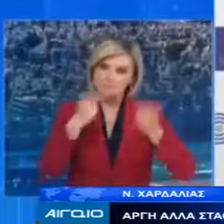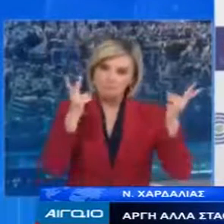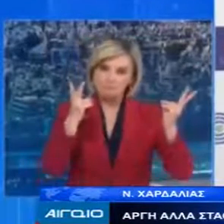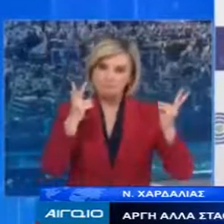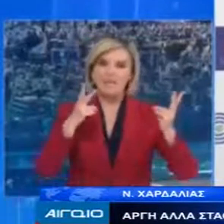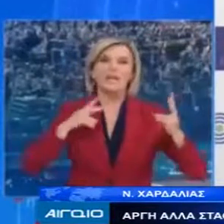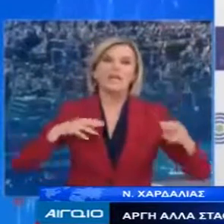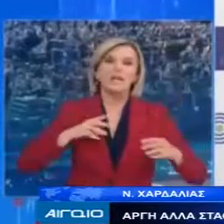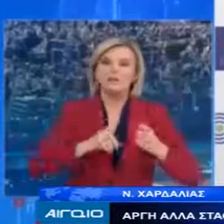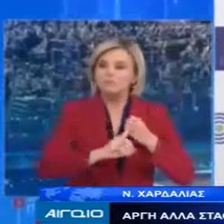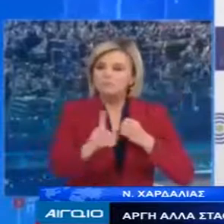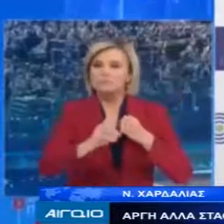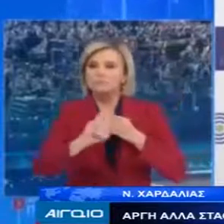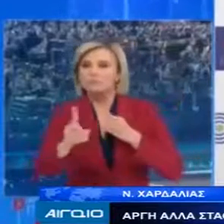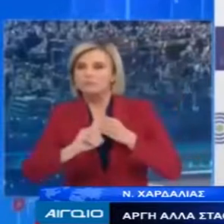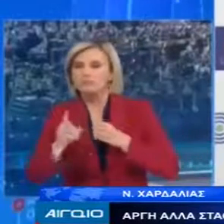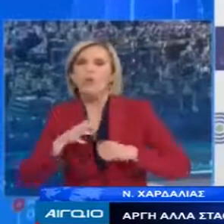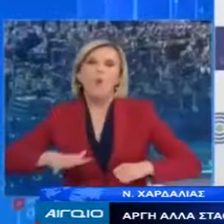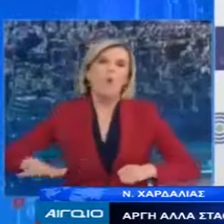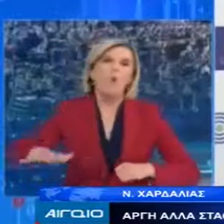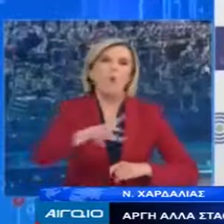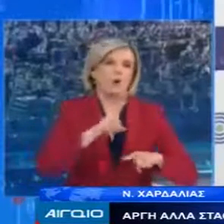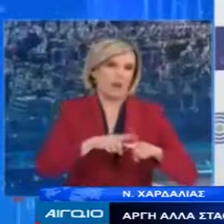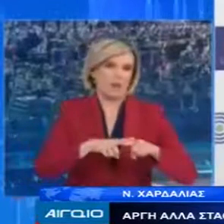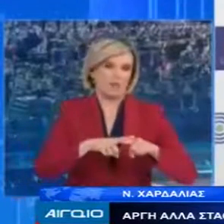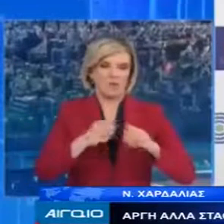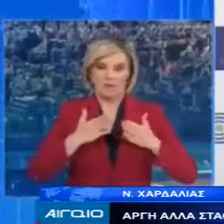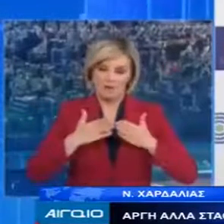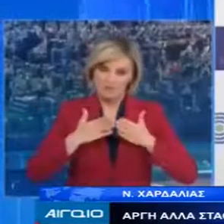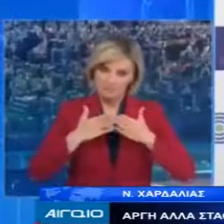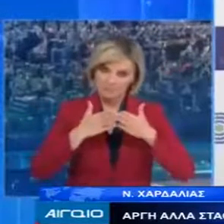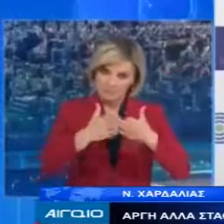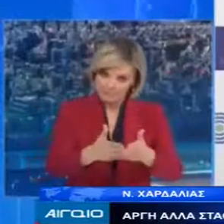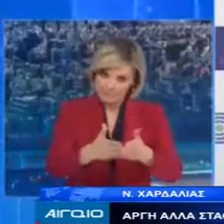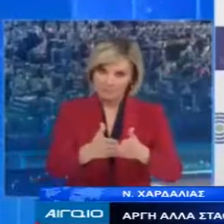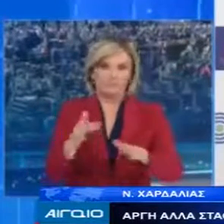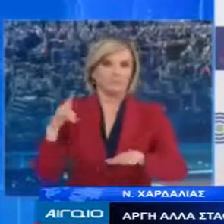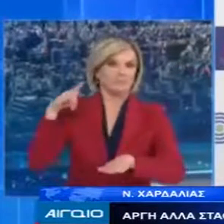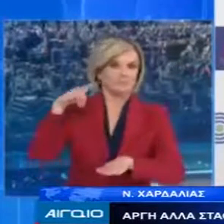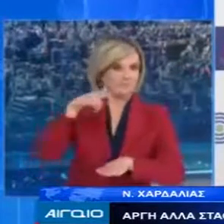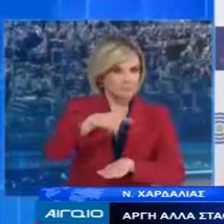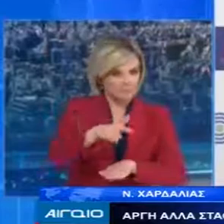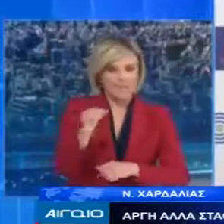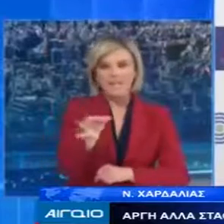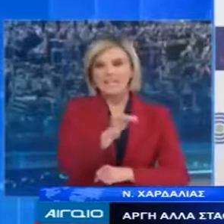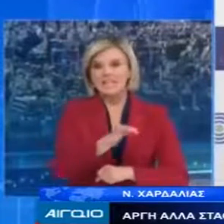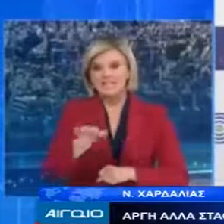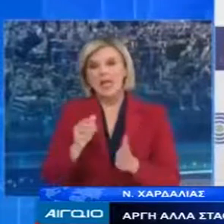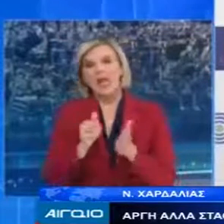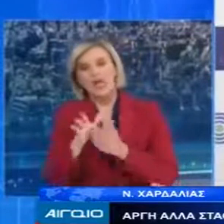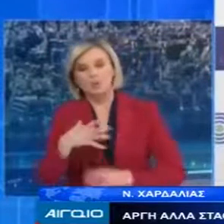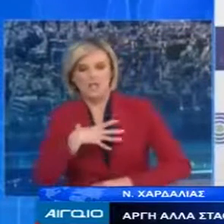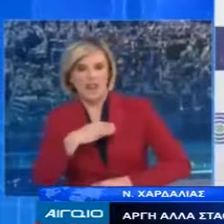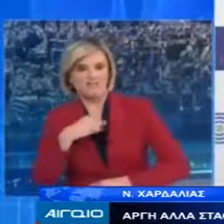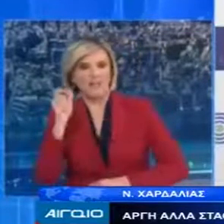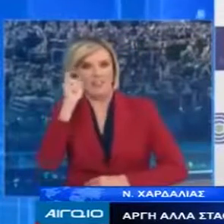μετακινήσεις. Υπενθυμίζεται ότι για τις ακτοπλοϊκές ή αεροπορικές μετακινήσεις προς και από τα νησιά, με εξαίρεση τονίζω τη Λευκάδα, την Εύβοια